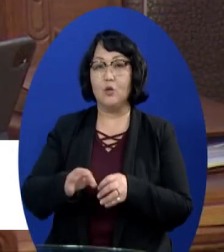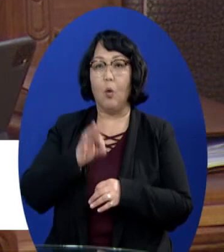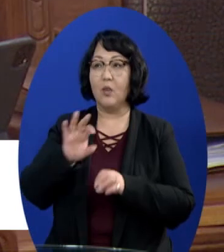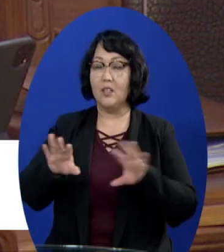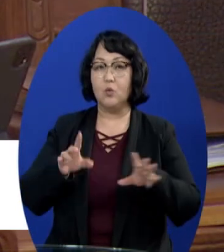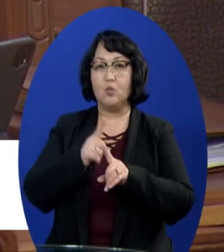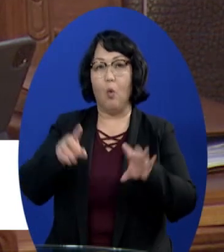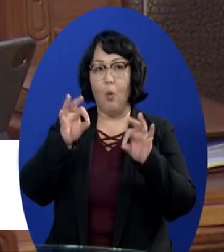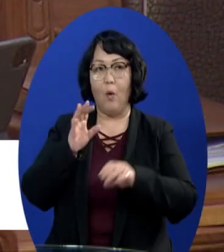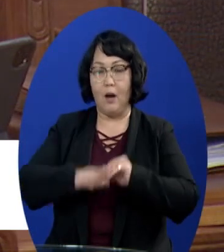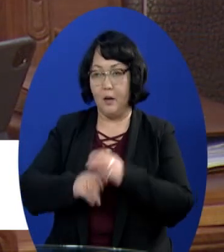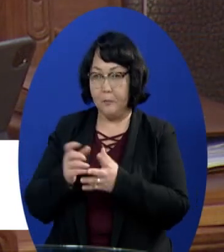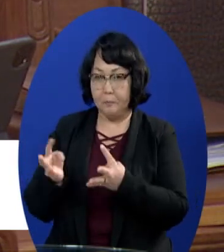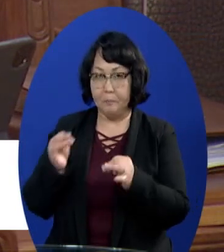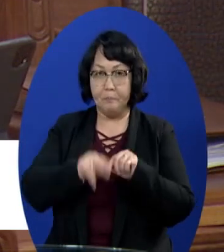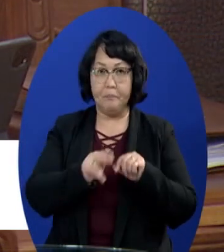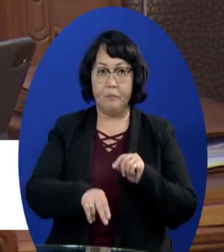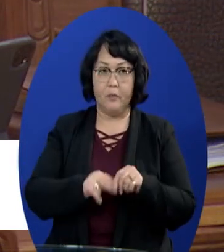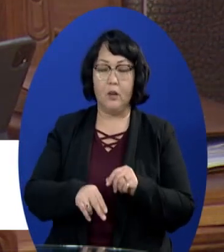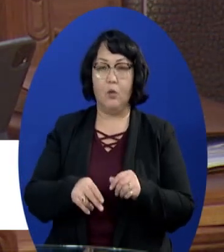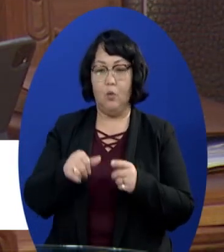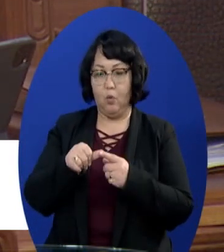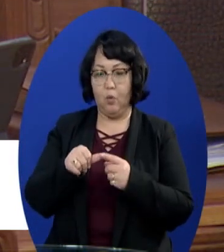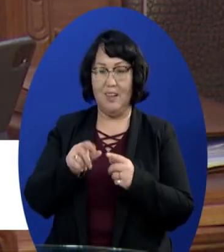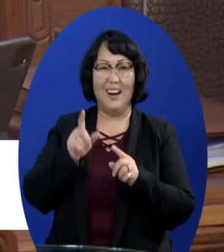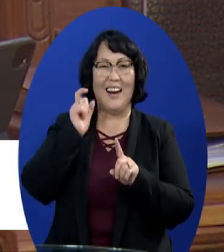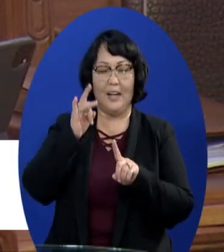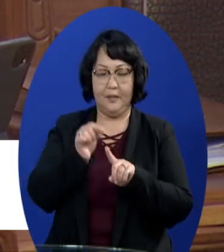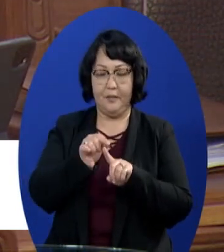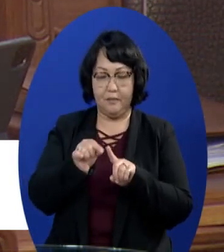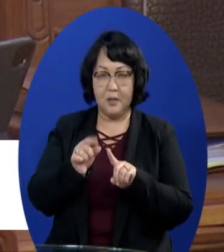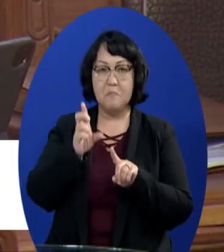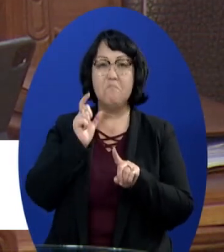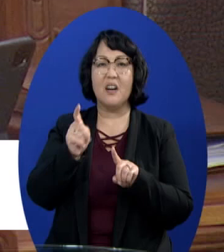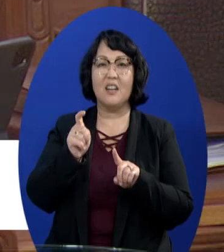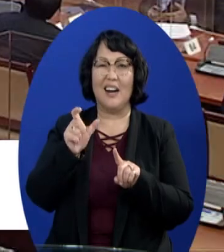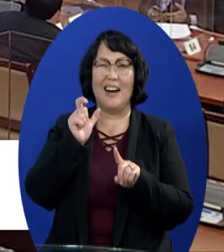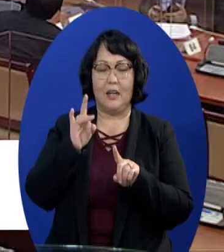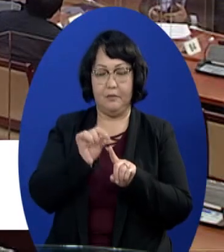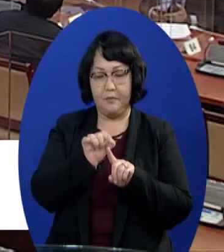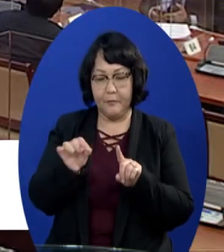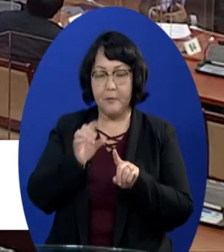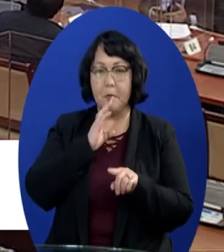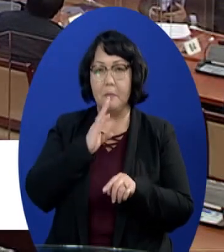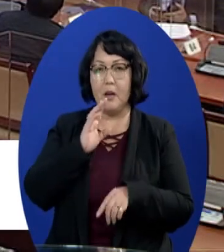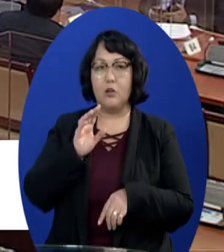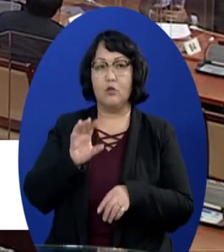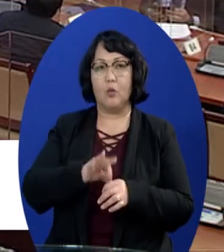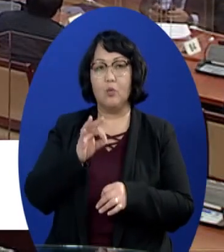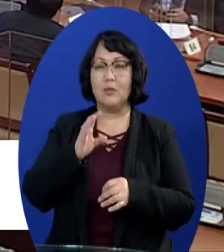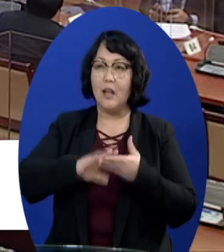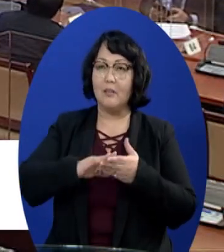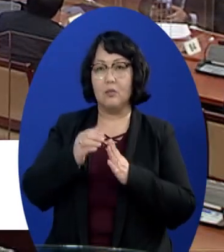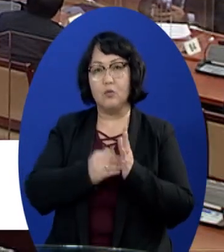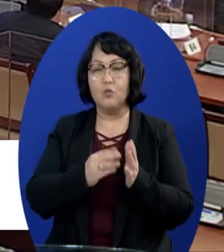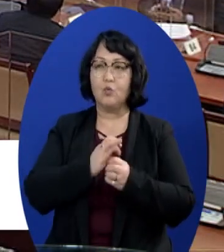100% хяналтын тооллого хийх юм. Мөн сонгогчийн хуруунд бэхэн тэмдэглэгээ хийхээр болсон. Сонгуулийн сурталчилгааны хугацаа 15 хоног байхаар тогтсон.